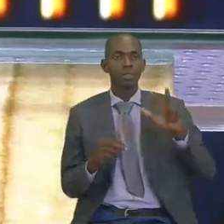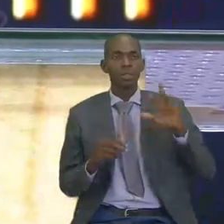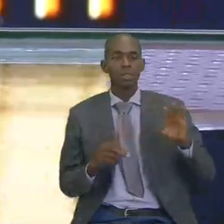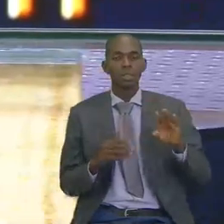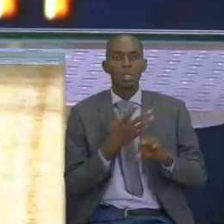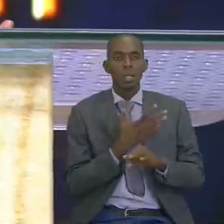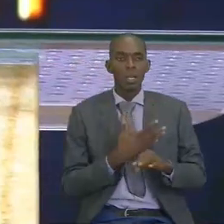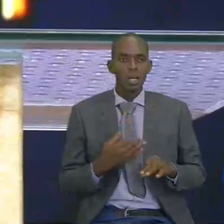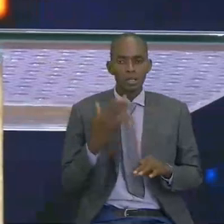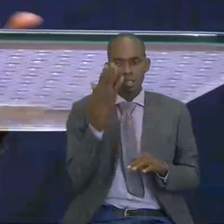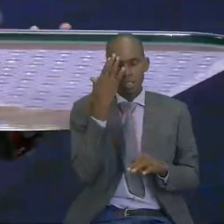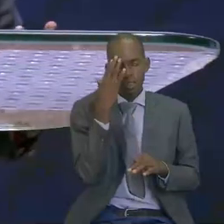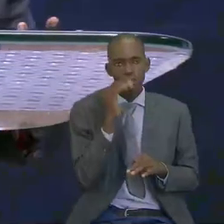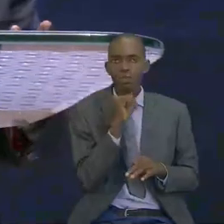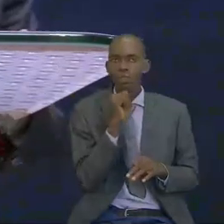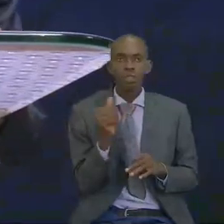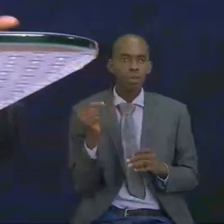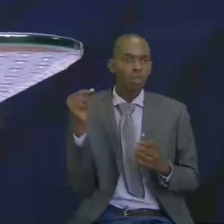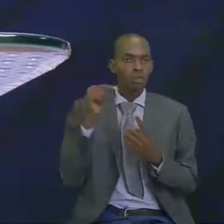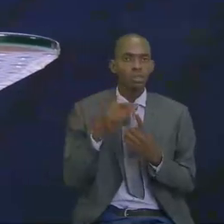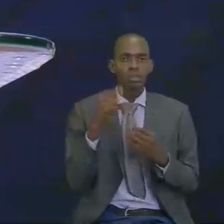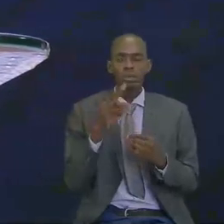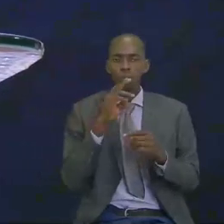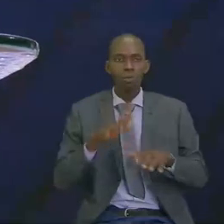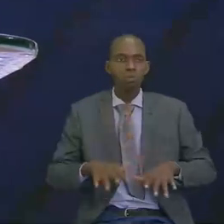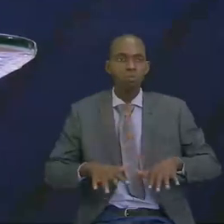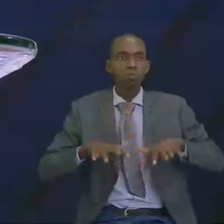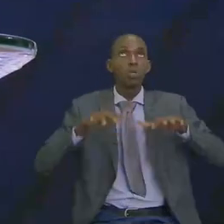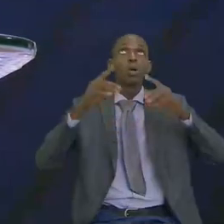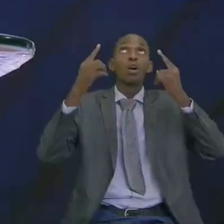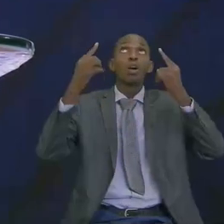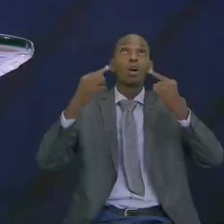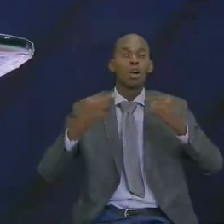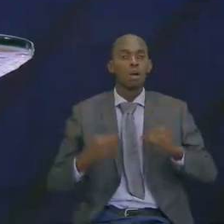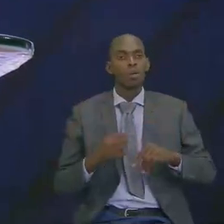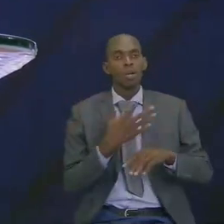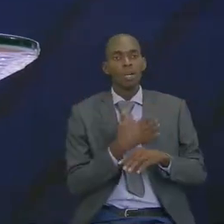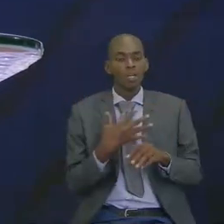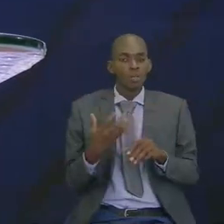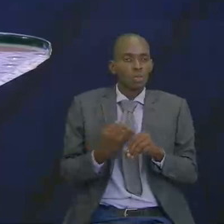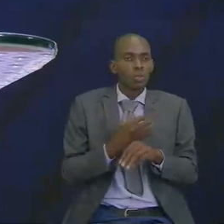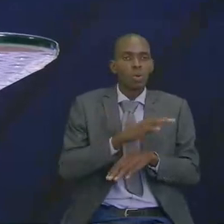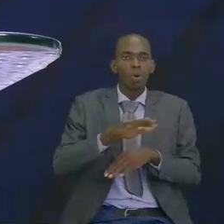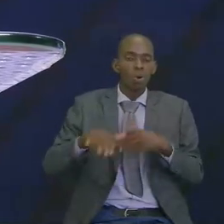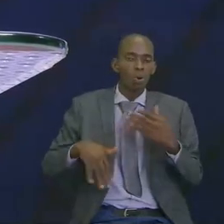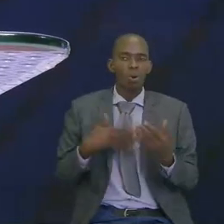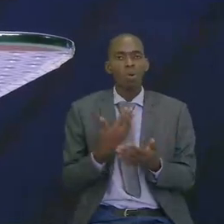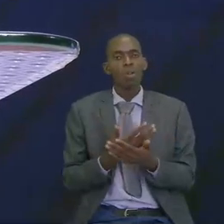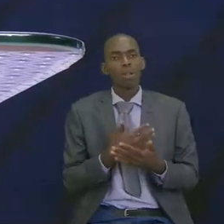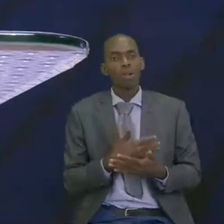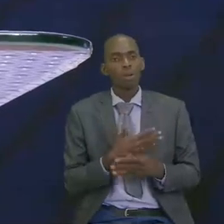39. Et ils ne se doutèrent de rien jusqu'à ce que le déluge vint. Il